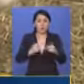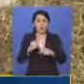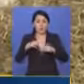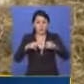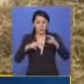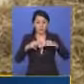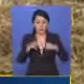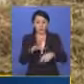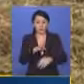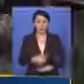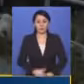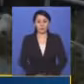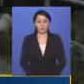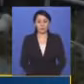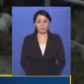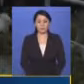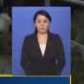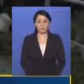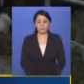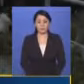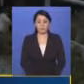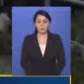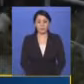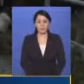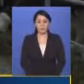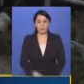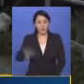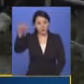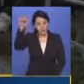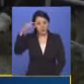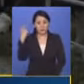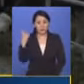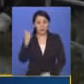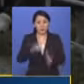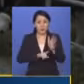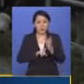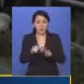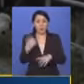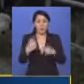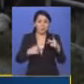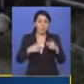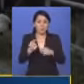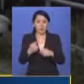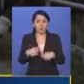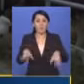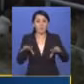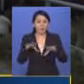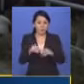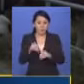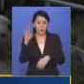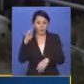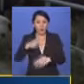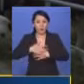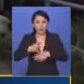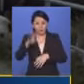салды. Направление животноводства выбрали именно молочное направление. Мал шаруашылығымен айналса бастадық. Сүтті сиырлардың басын көбейтпекпіз.